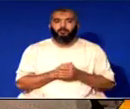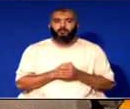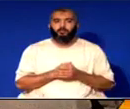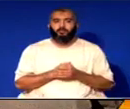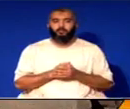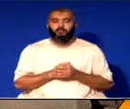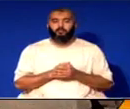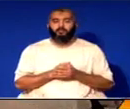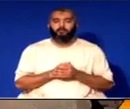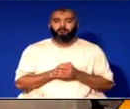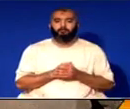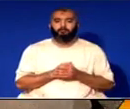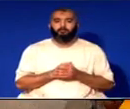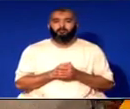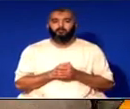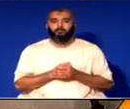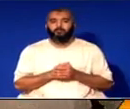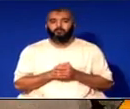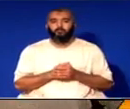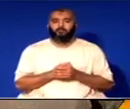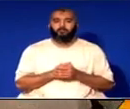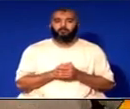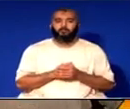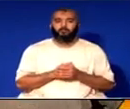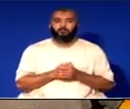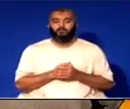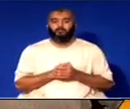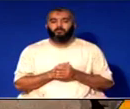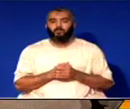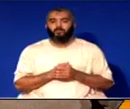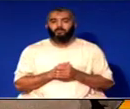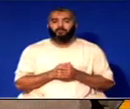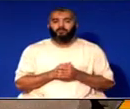المنعم، هل هناك مكالمة هاتفية أم ليس بعد؟